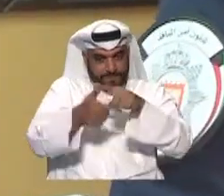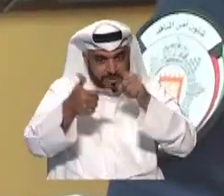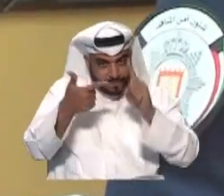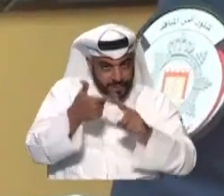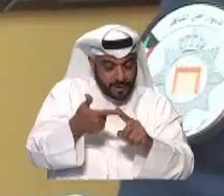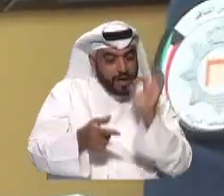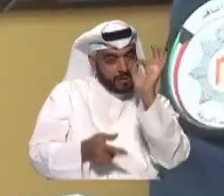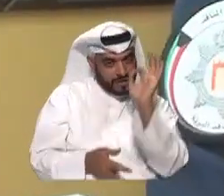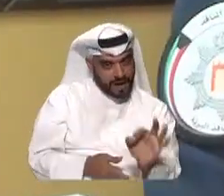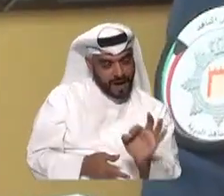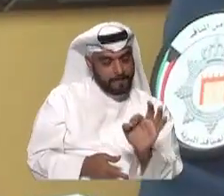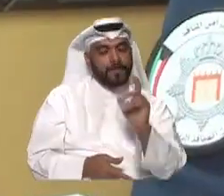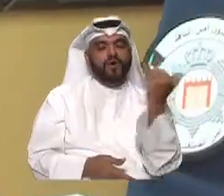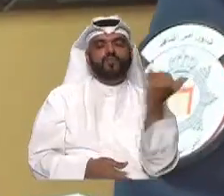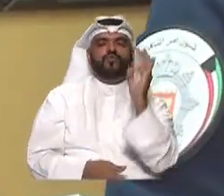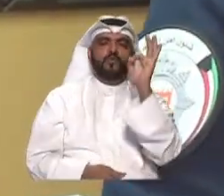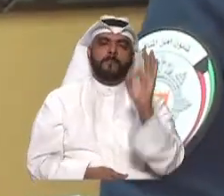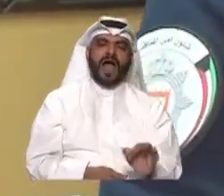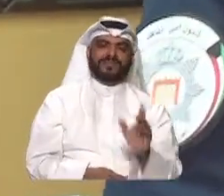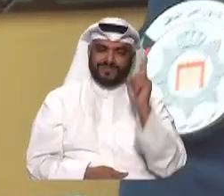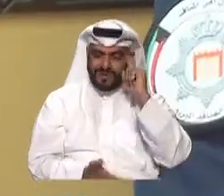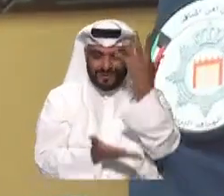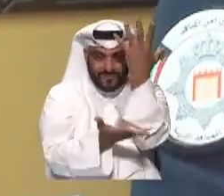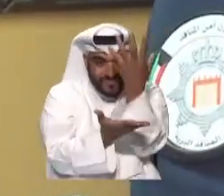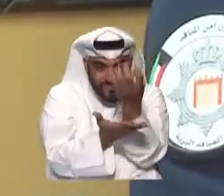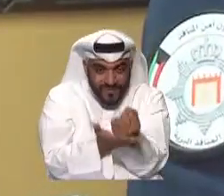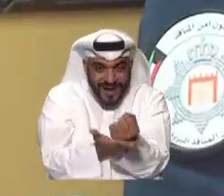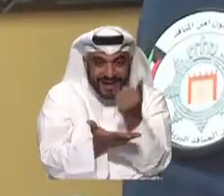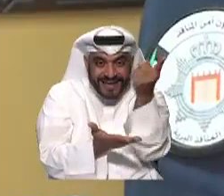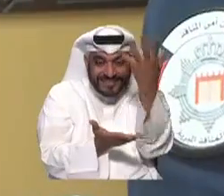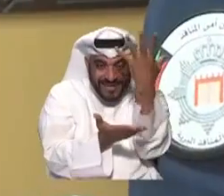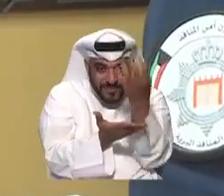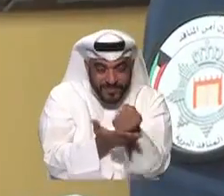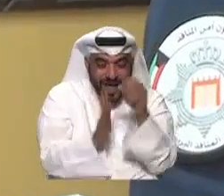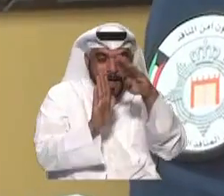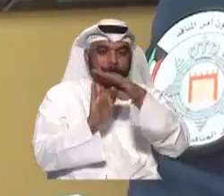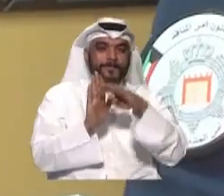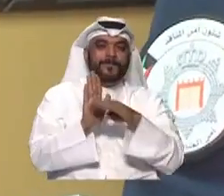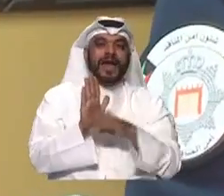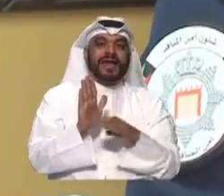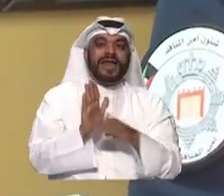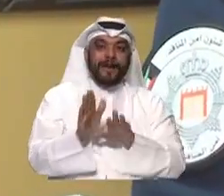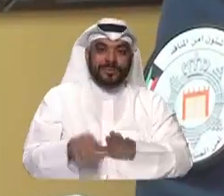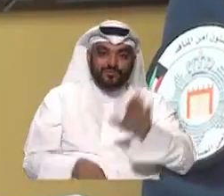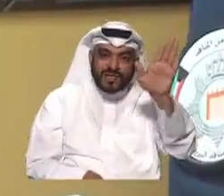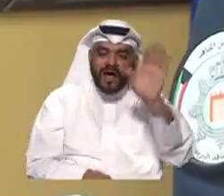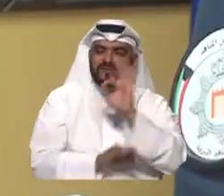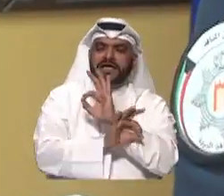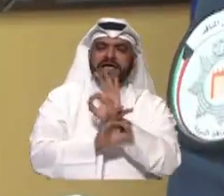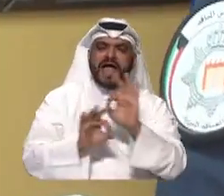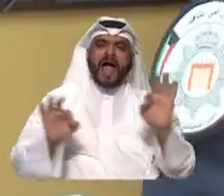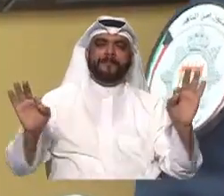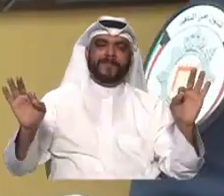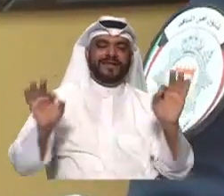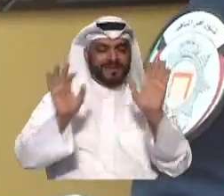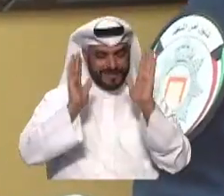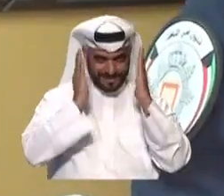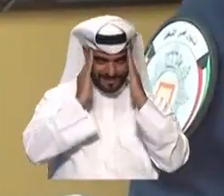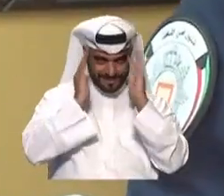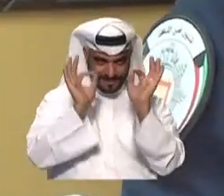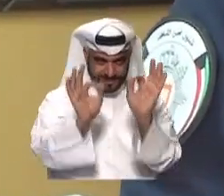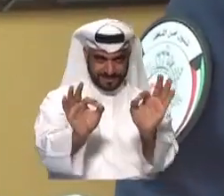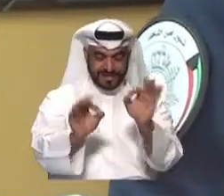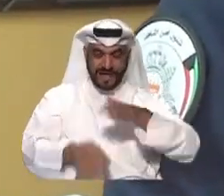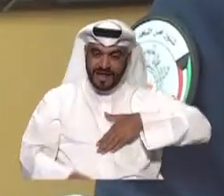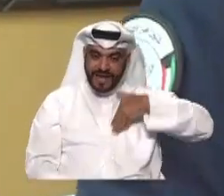كذا، هذه إجراءات دولة وقرار مجلس وزراء. إحنا منفذين للتعليمات والأوامر وإحنا نطبق التعليمات والأوامر، لكن إحنا نتمنى من